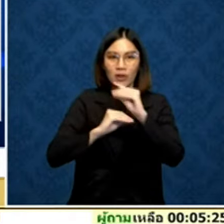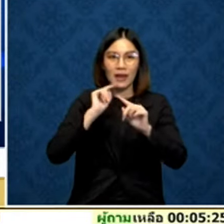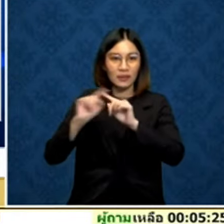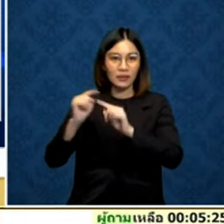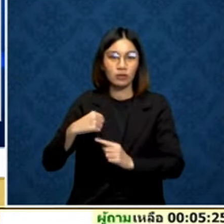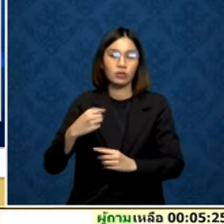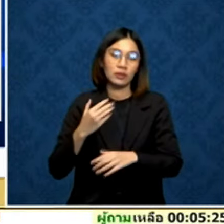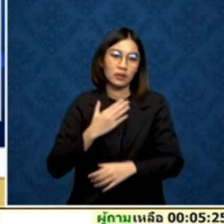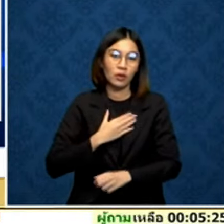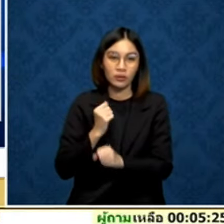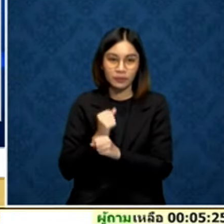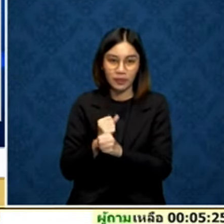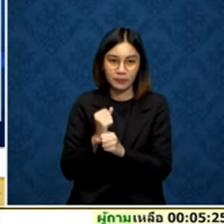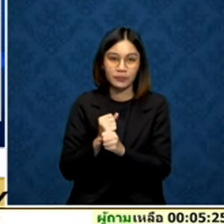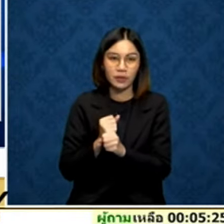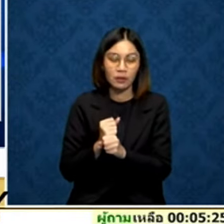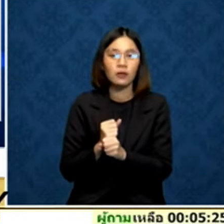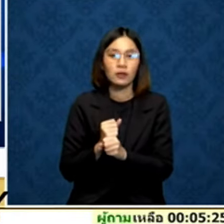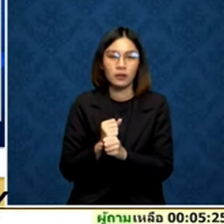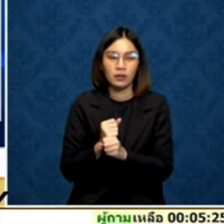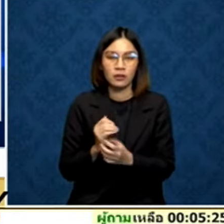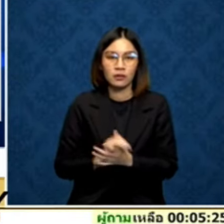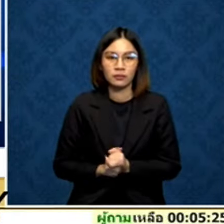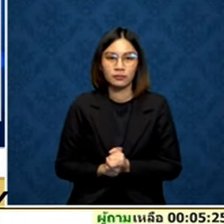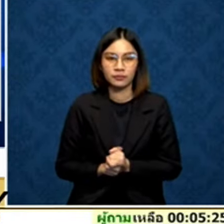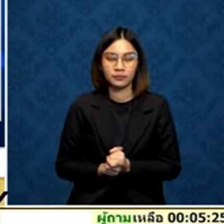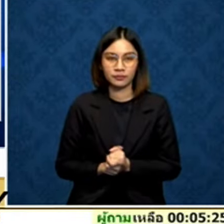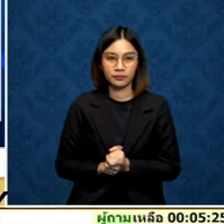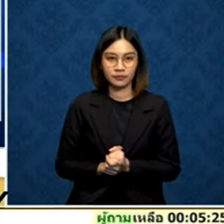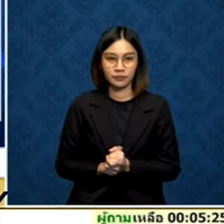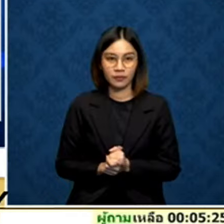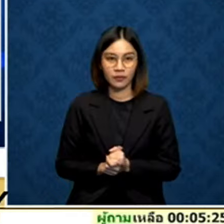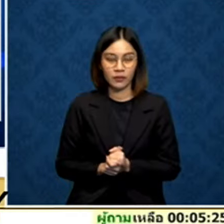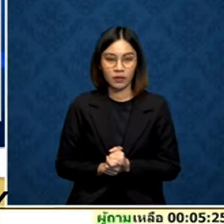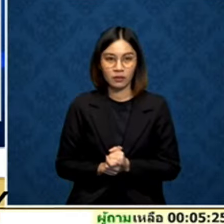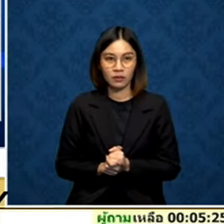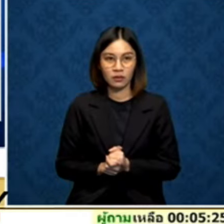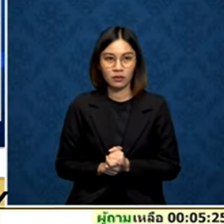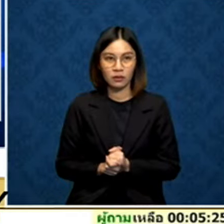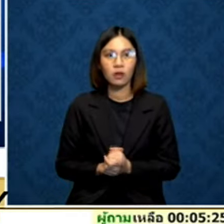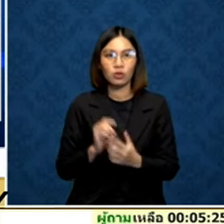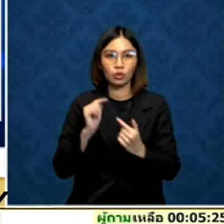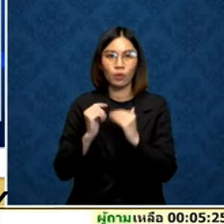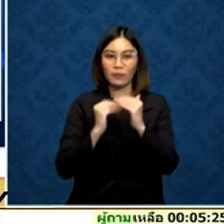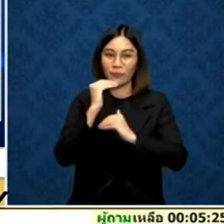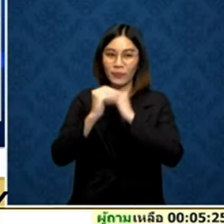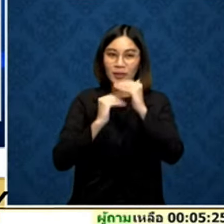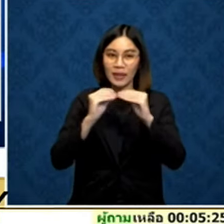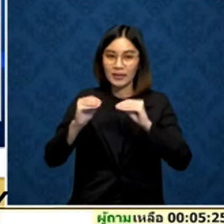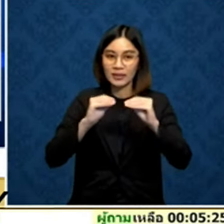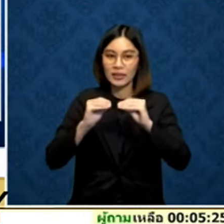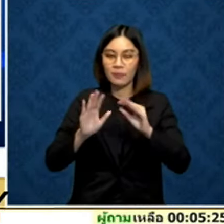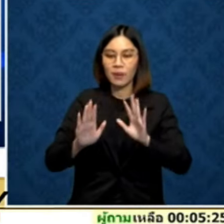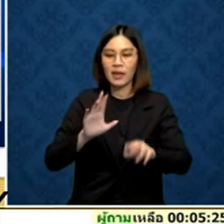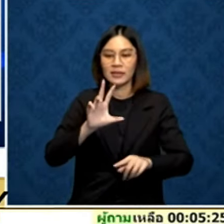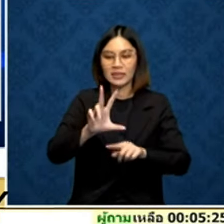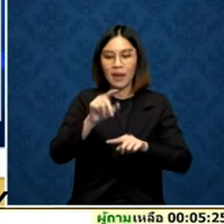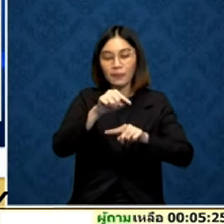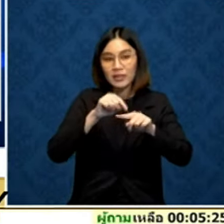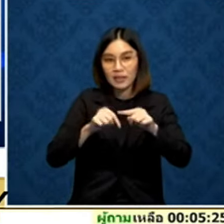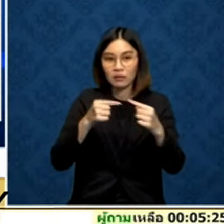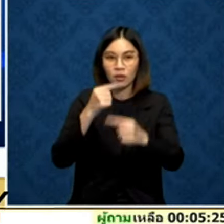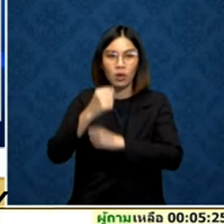ทำกันมานะฮะทำให้จริงๆแล้วเนี่ยส่งผลให้คอนซัมชันเนี่ยโตเฉลี่ยเนี่ย แค่ประมาณ 3% ต่อปีนะ